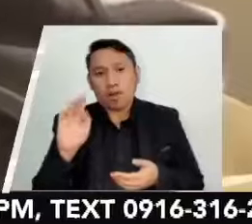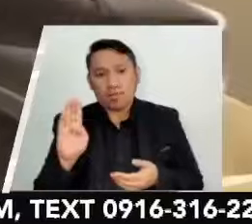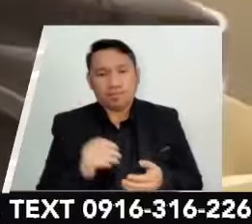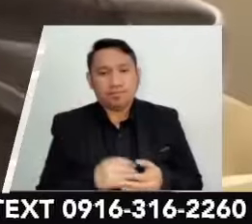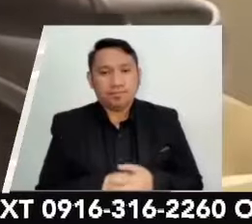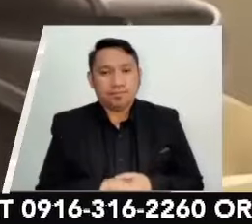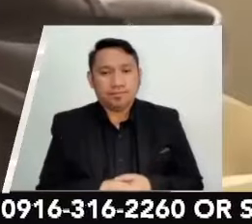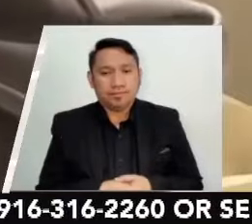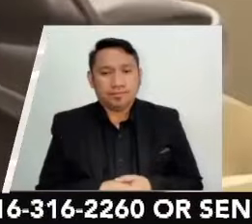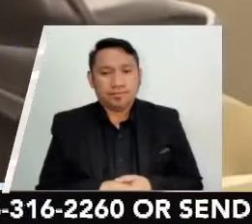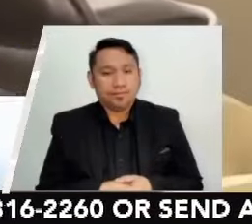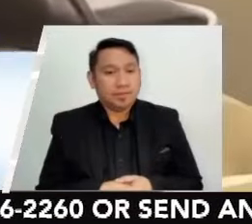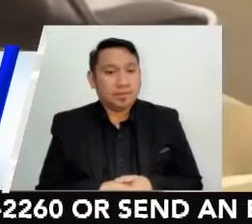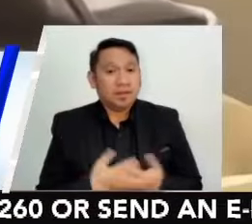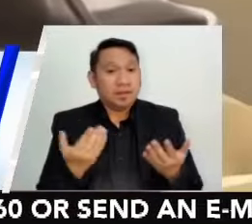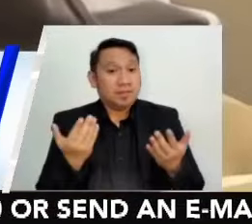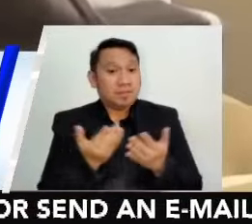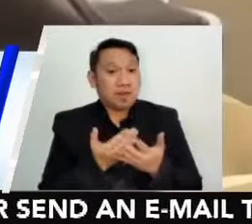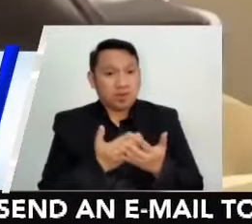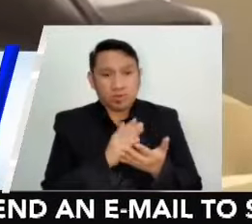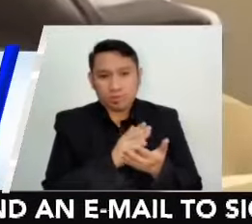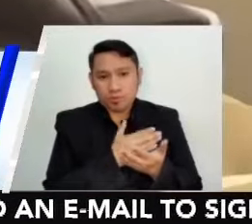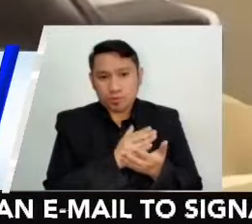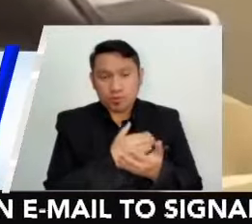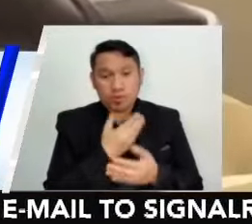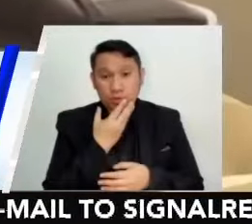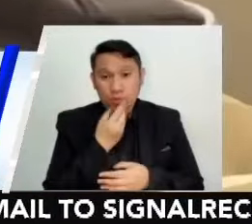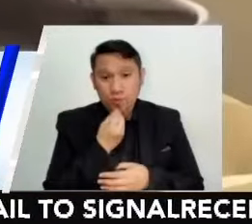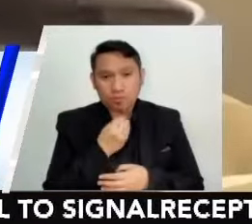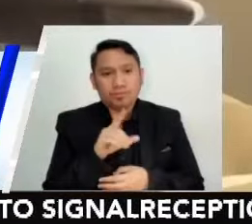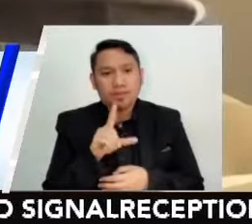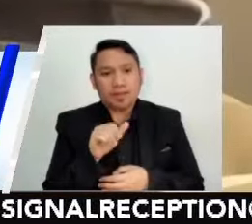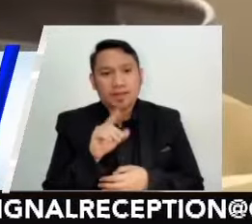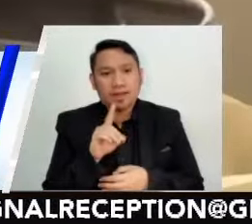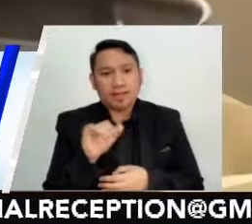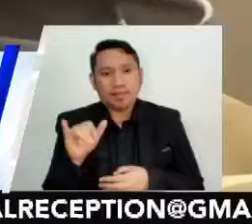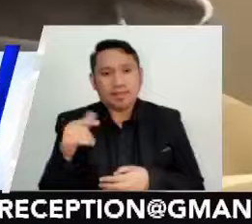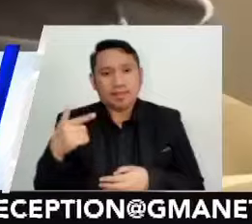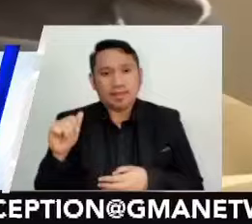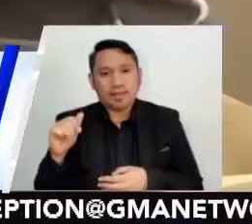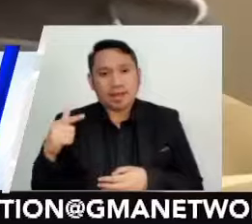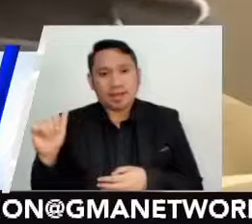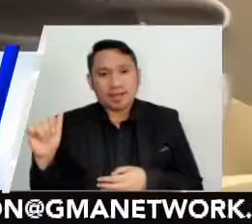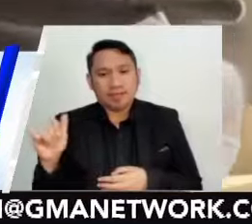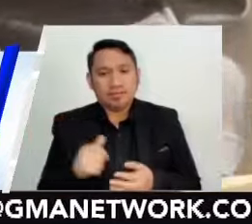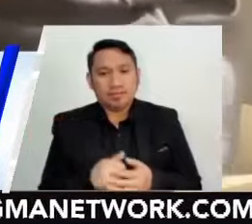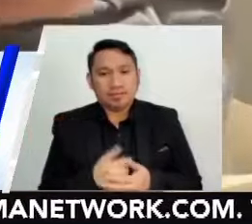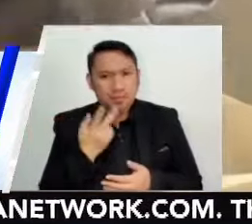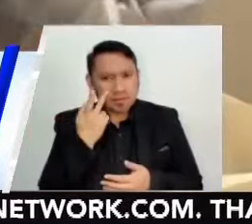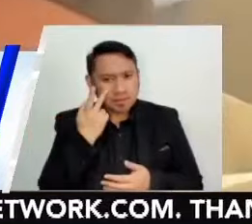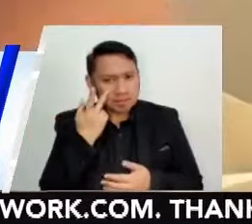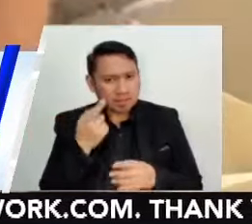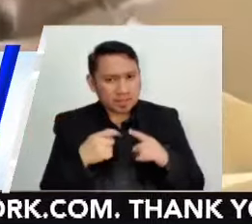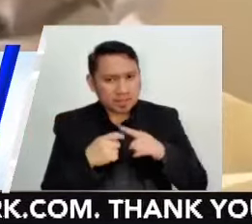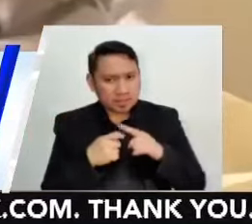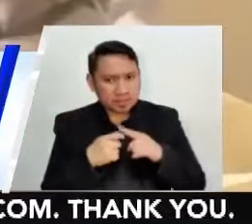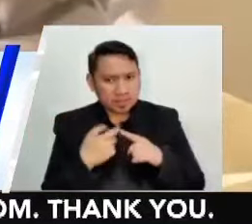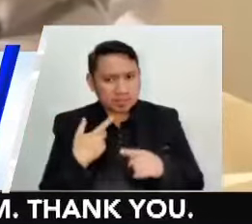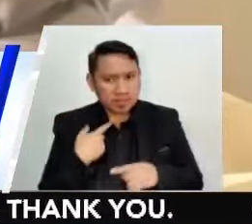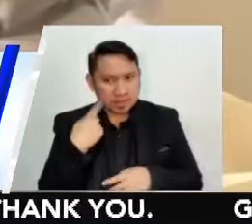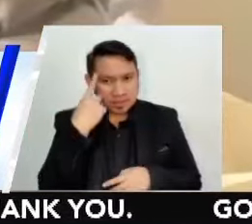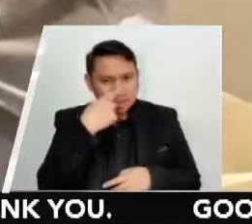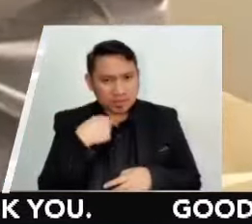Yan ang panibagong music teaser ni Mother Monster Lady Gaga. Marami ang nakapansin sa suot niyang t-shirt na may mukha ni Bruno